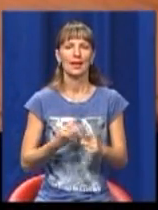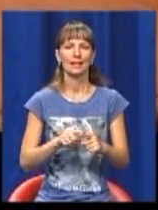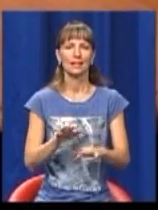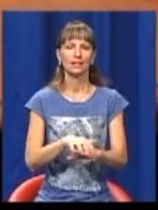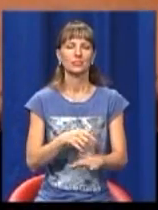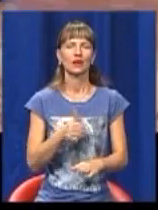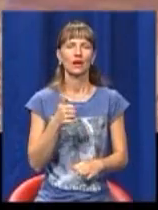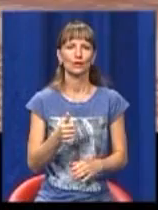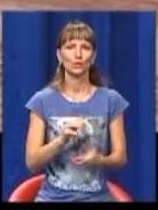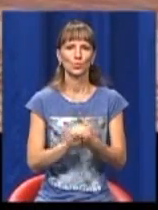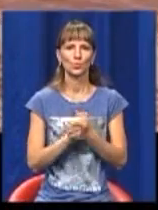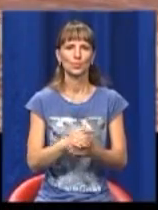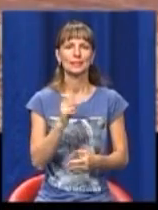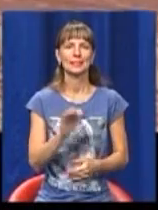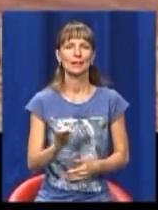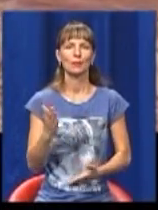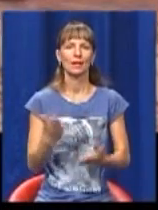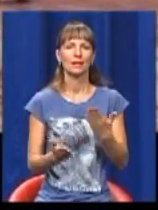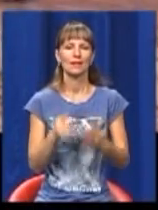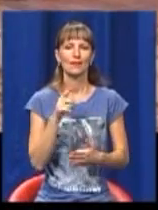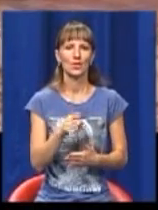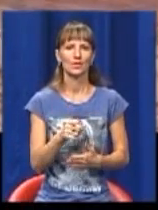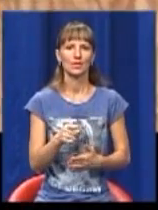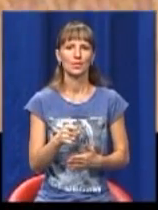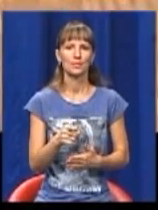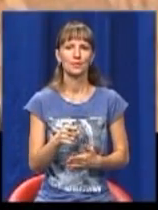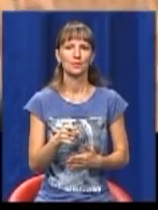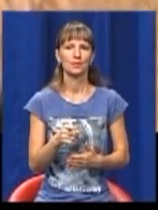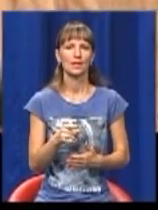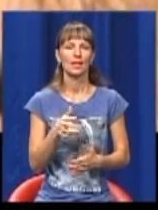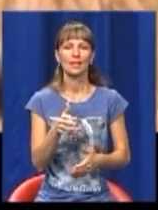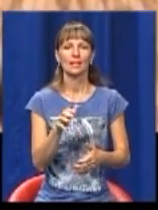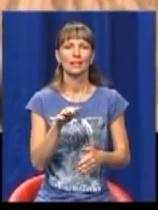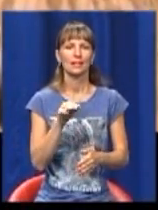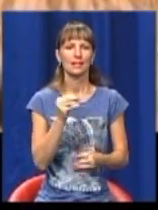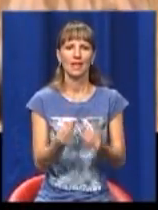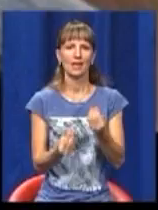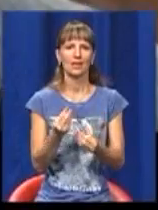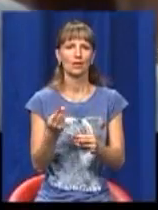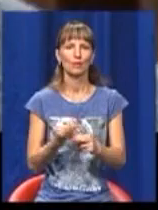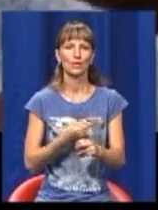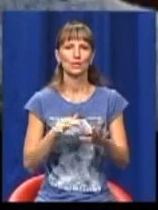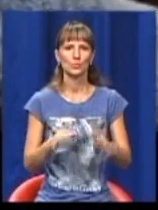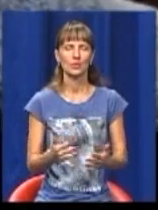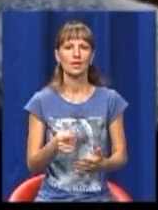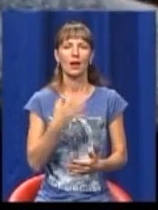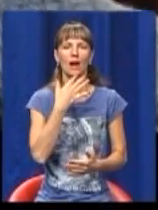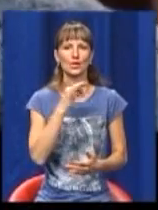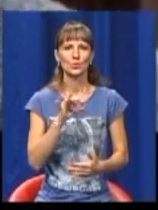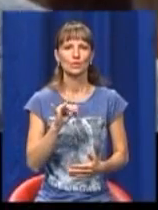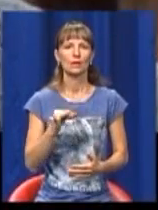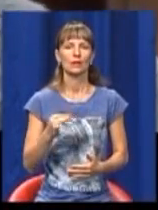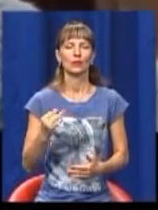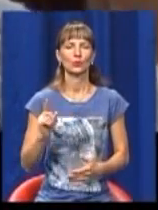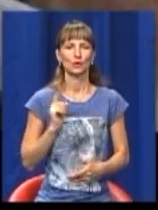кішка добре ладнає з дітьми, якщо, звичайно, вони не тискають її без втоми. Володіючи тактом, ця красуня і до себе чекає